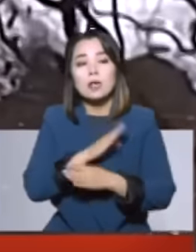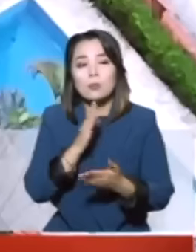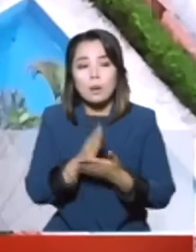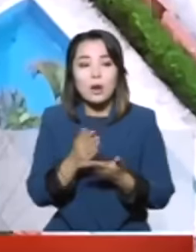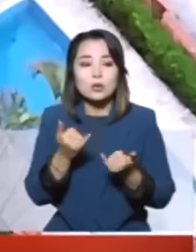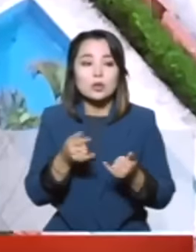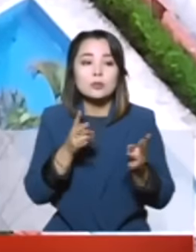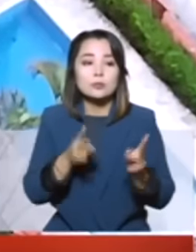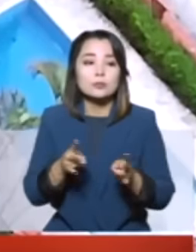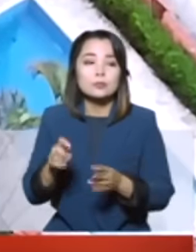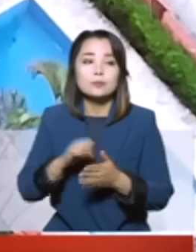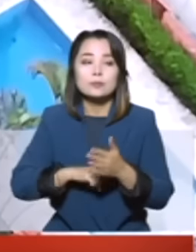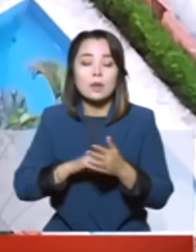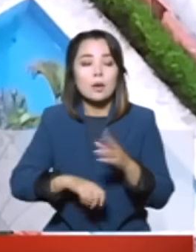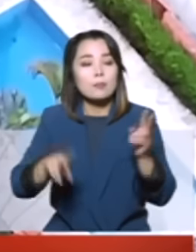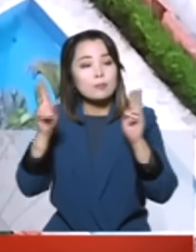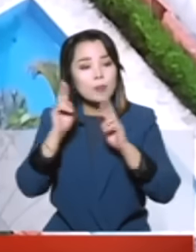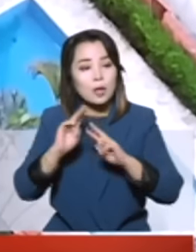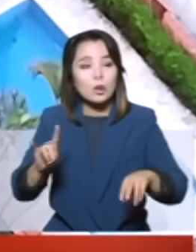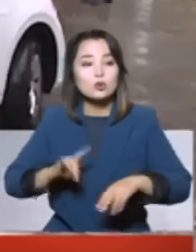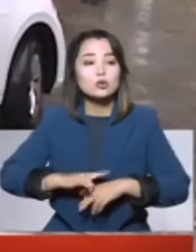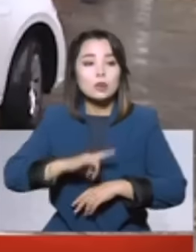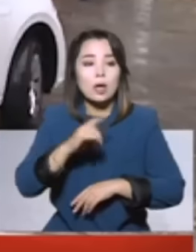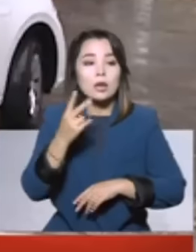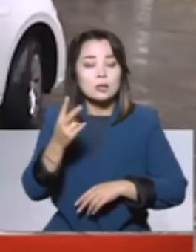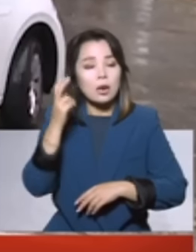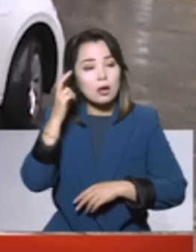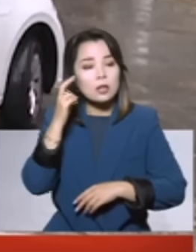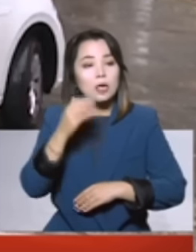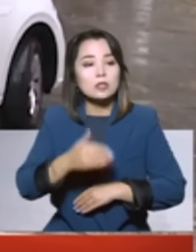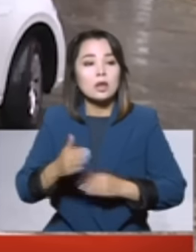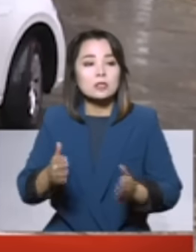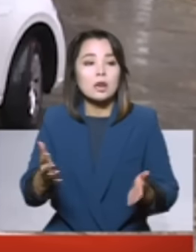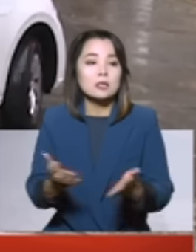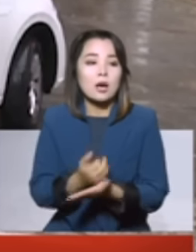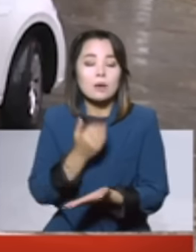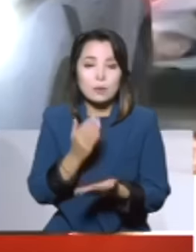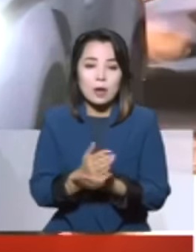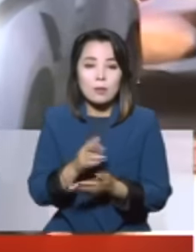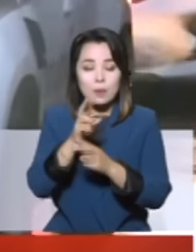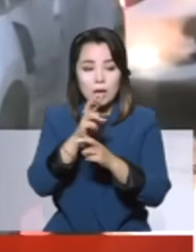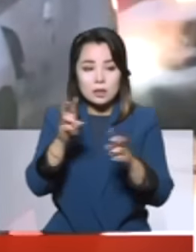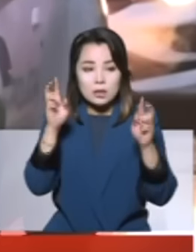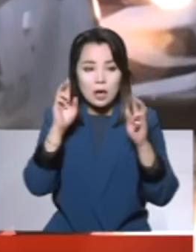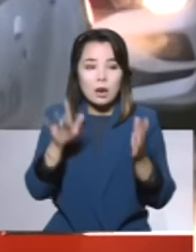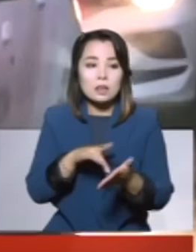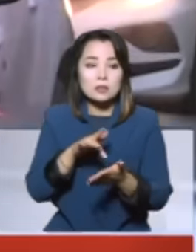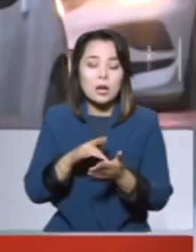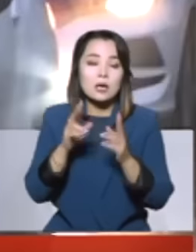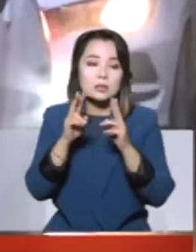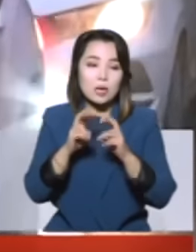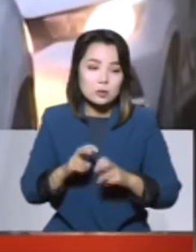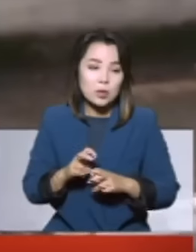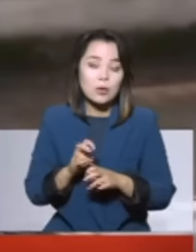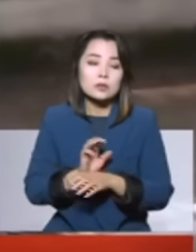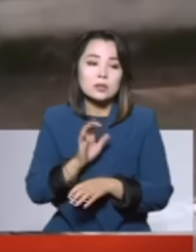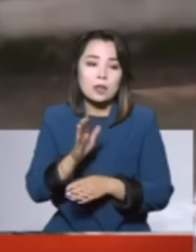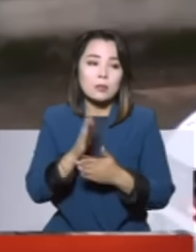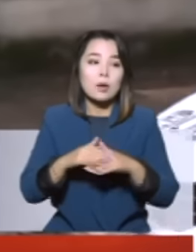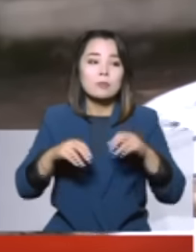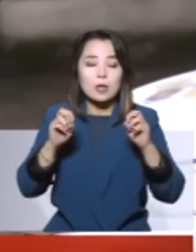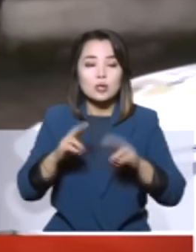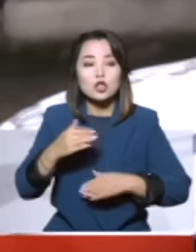Әзірге апаттың себебі белгісіз. Ұшақтың 2 қара жәшігі табылды. Олар Бразилия қаласына сараптамаға жіберілген. Мамандар